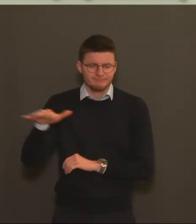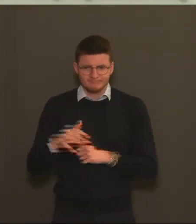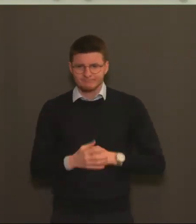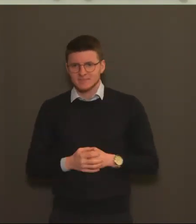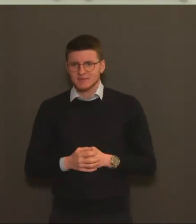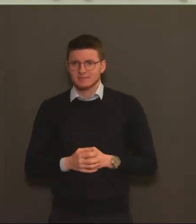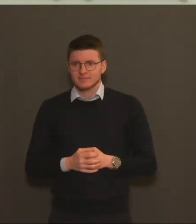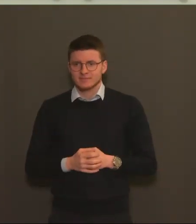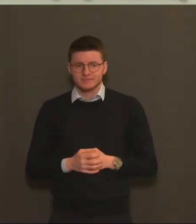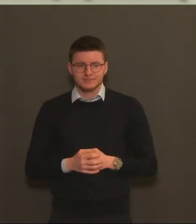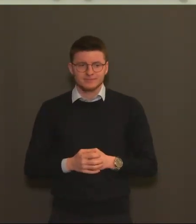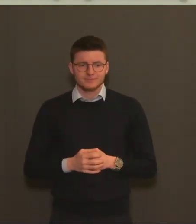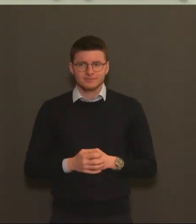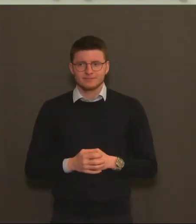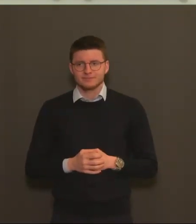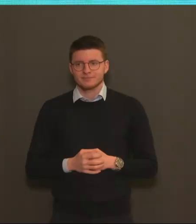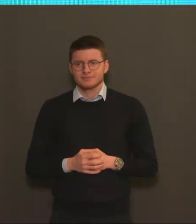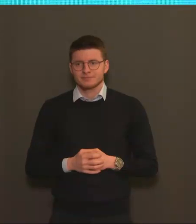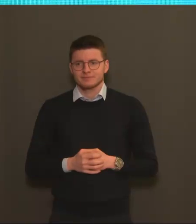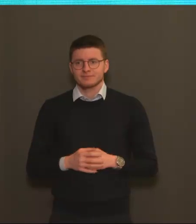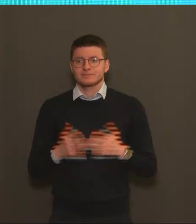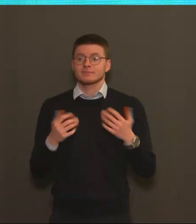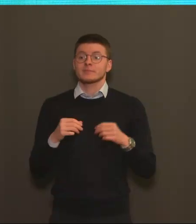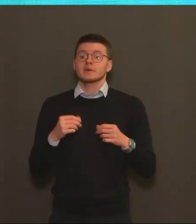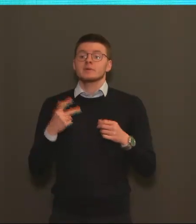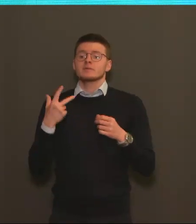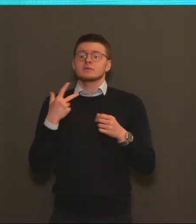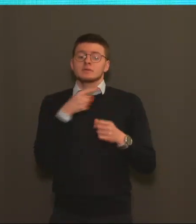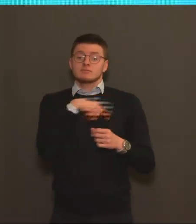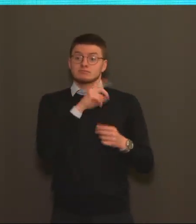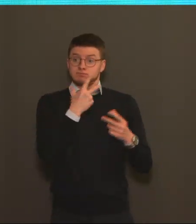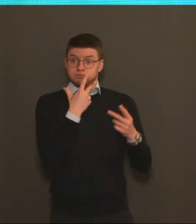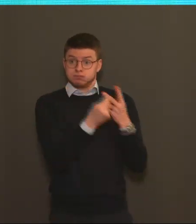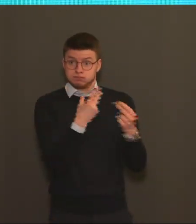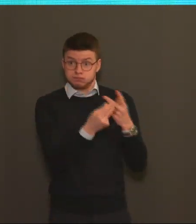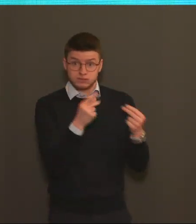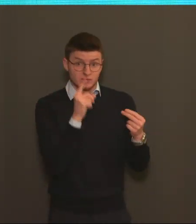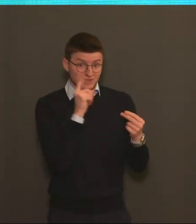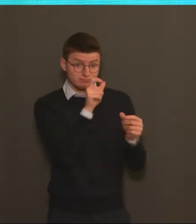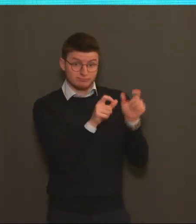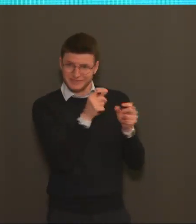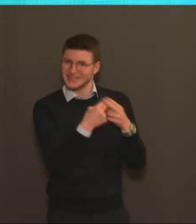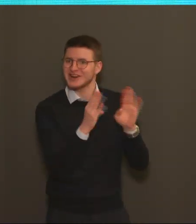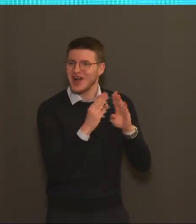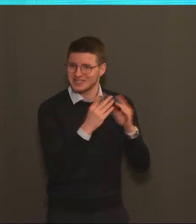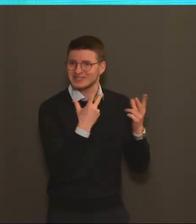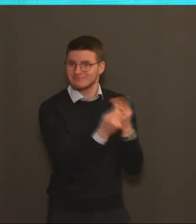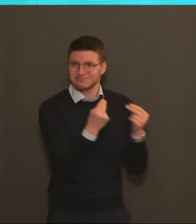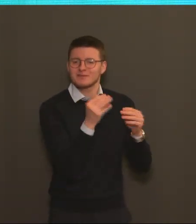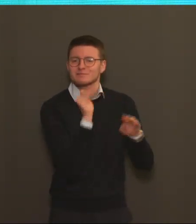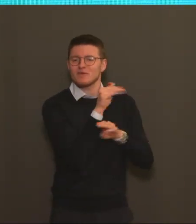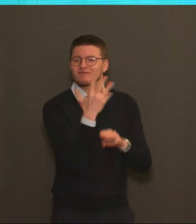26% van de 85-plussers kreeg ondertussen een eerste inenting. En iets meer